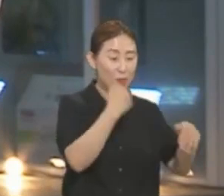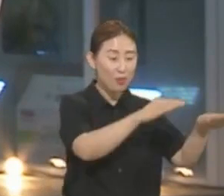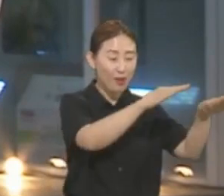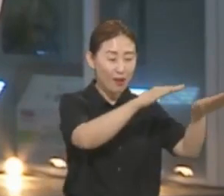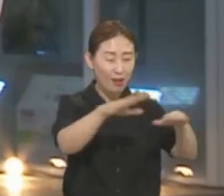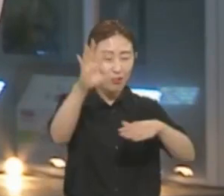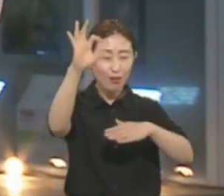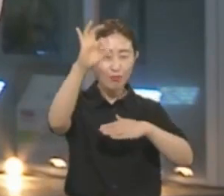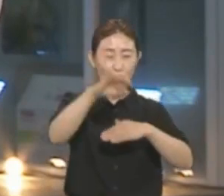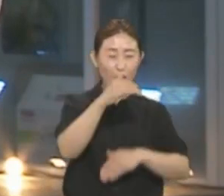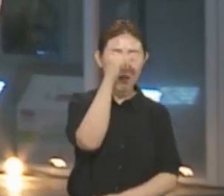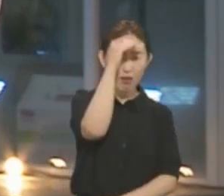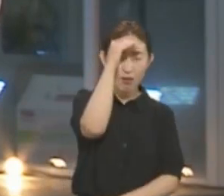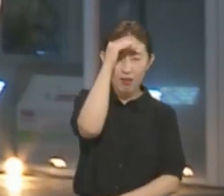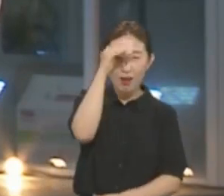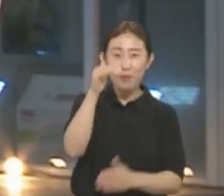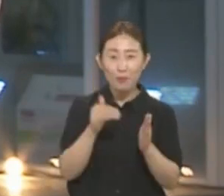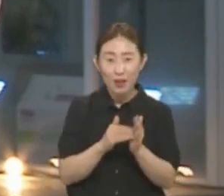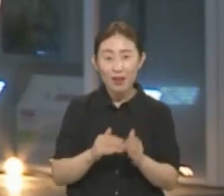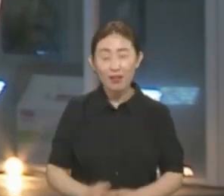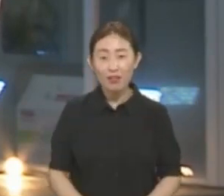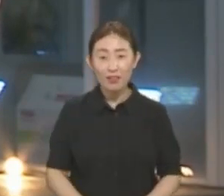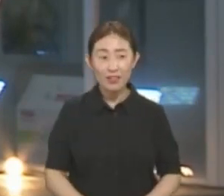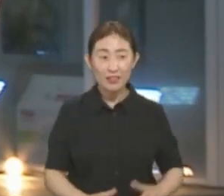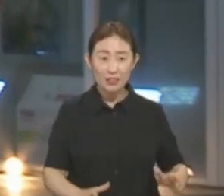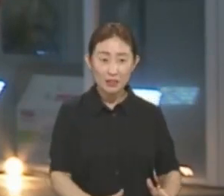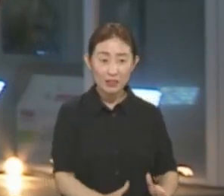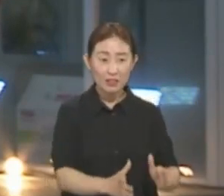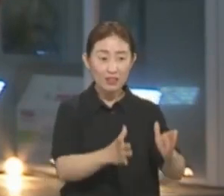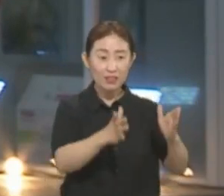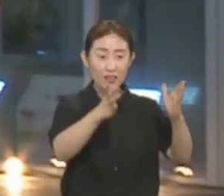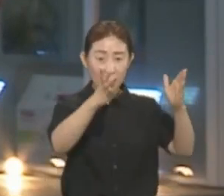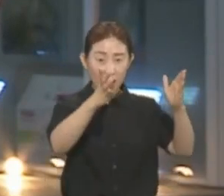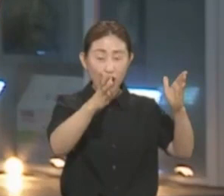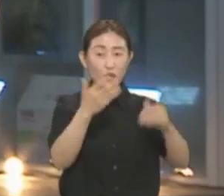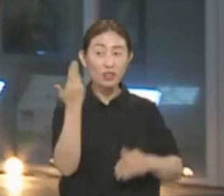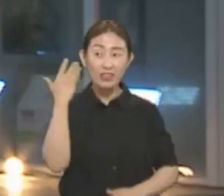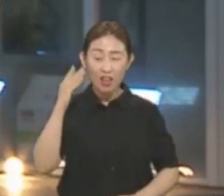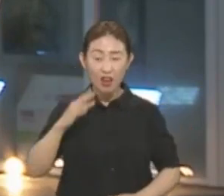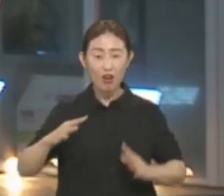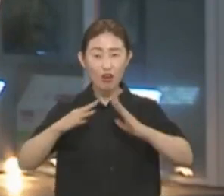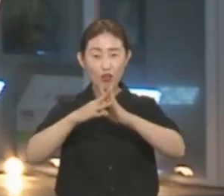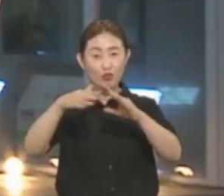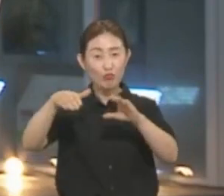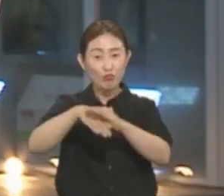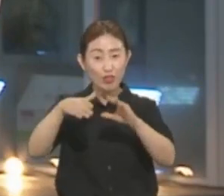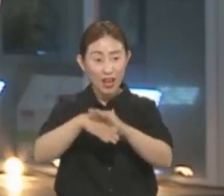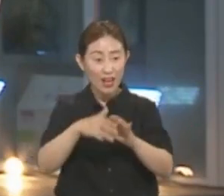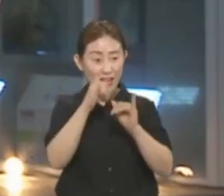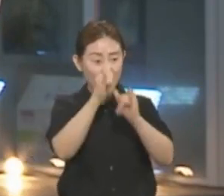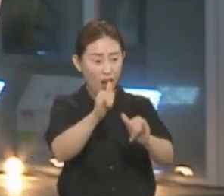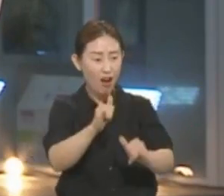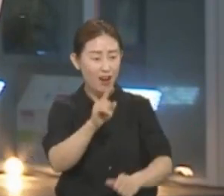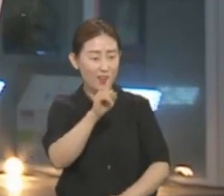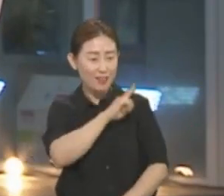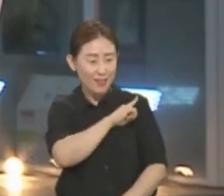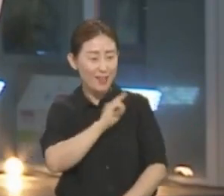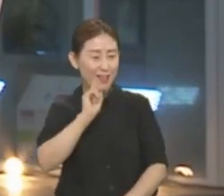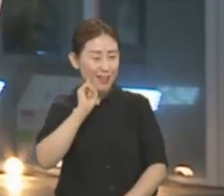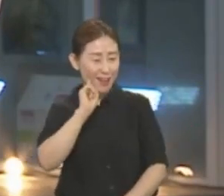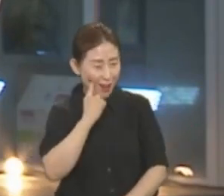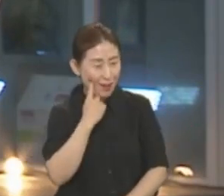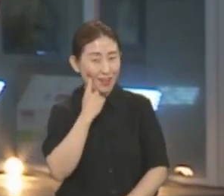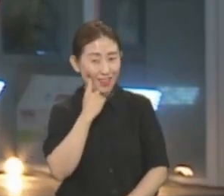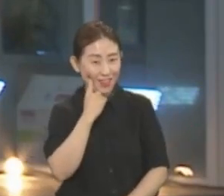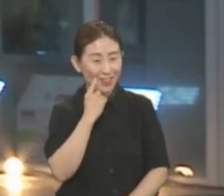일몰을 감상하고 내려왔는데요. 이 전망대가 최근에 그 태안 건축문화 대상 공모 결과 가장 아름다운 공공 건물로